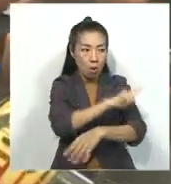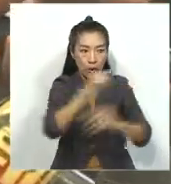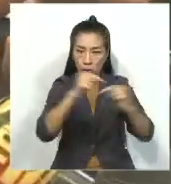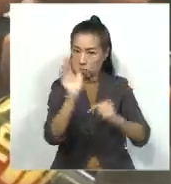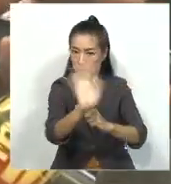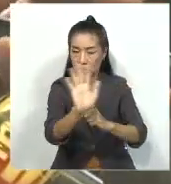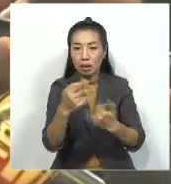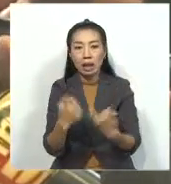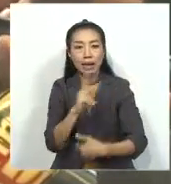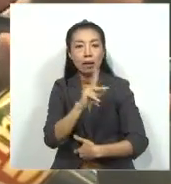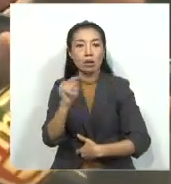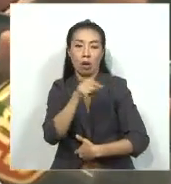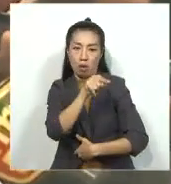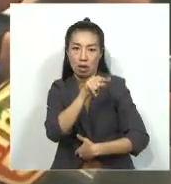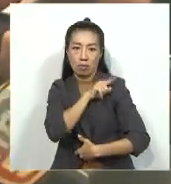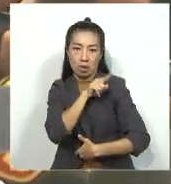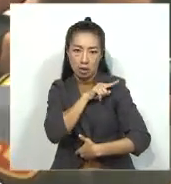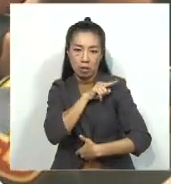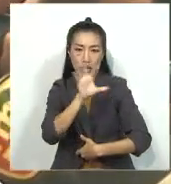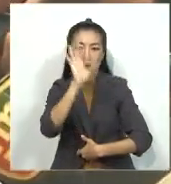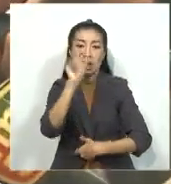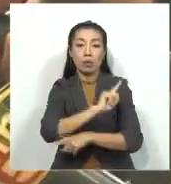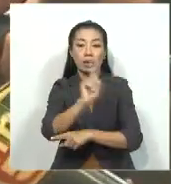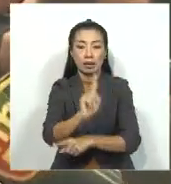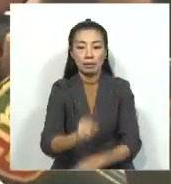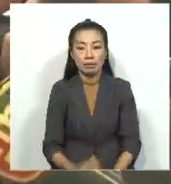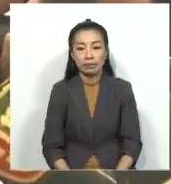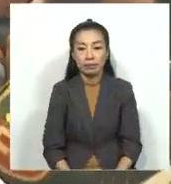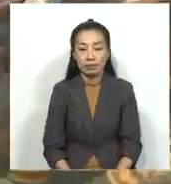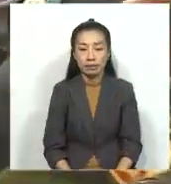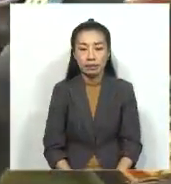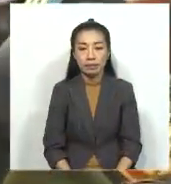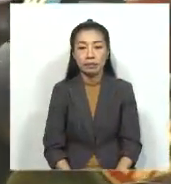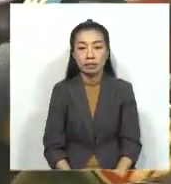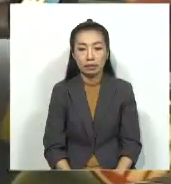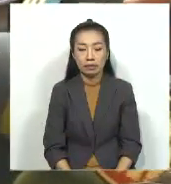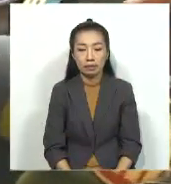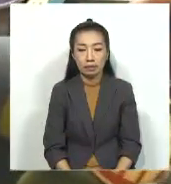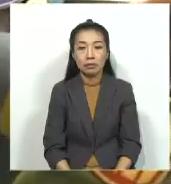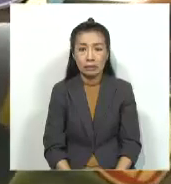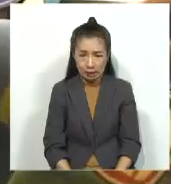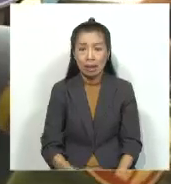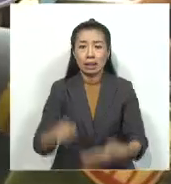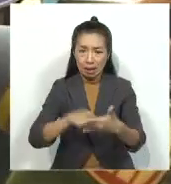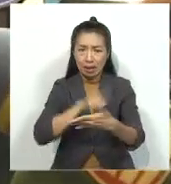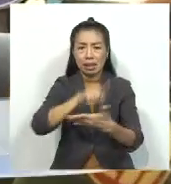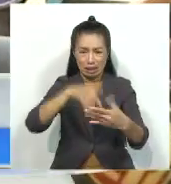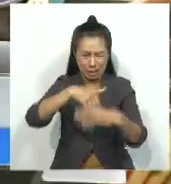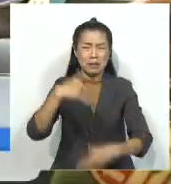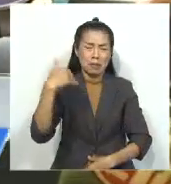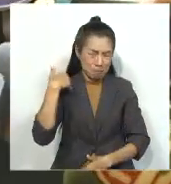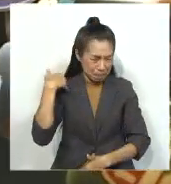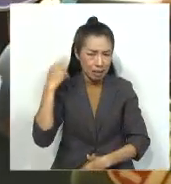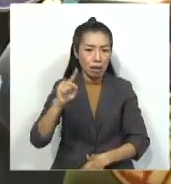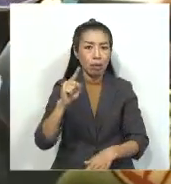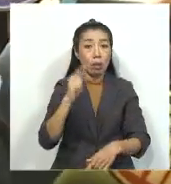ความเหมาะสมลองฟังเสียงพลเอกประวิตร วงษ์สุวรรณกันดูครับ ยังไงก็ต้องเลือกตั้งแน่ภาย